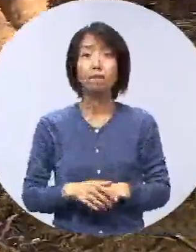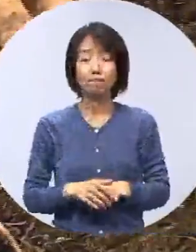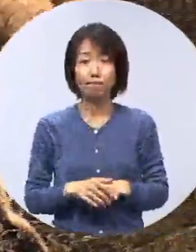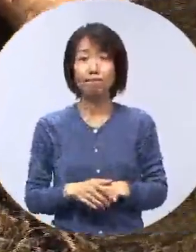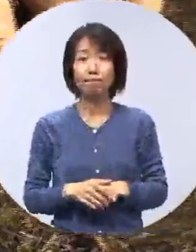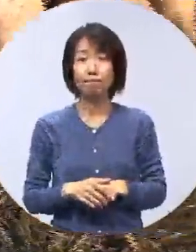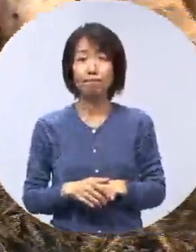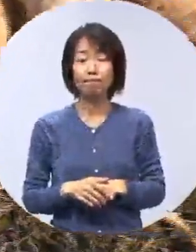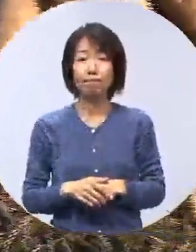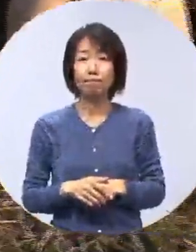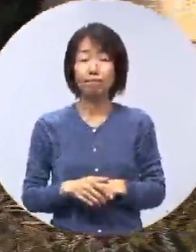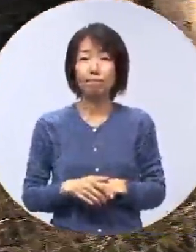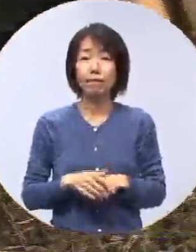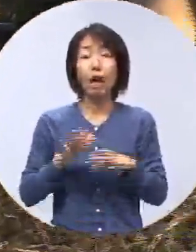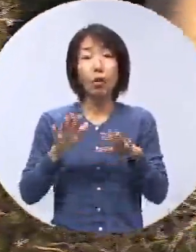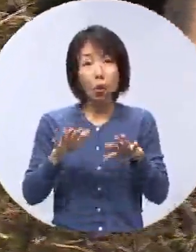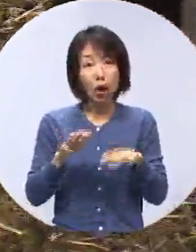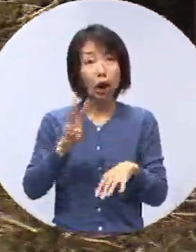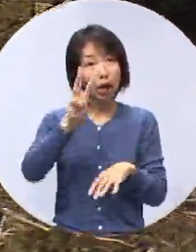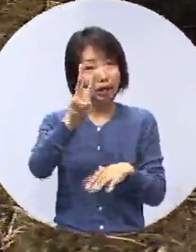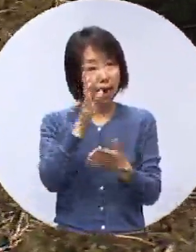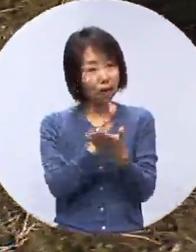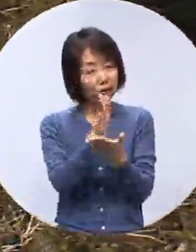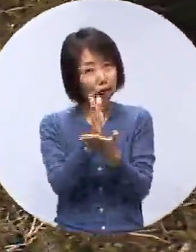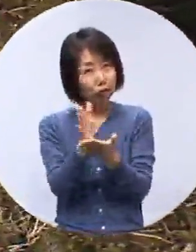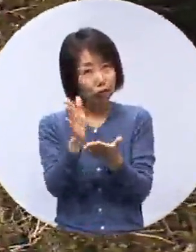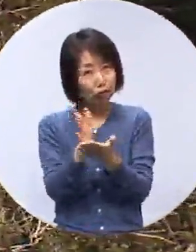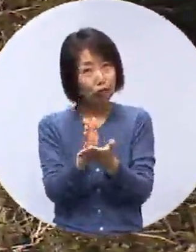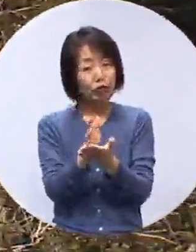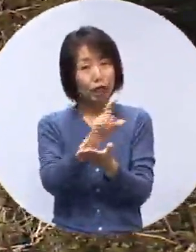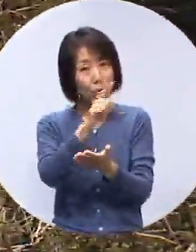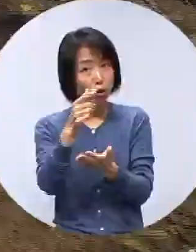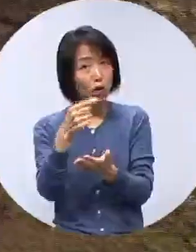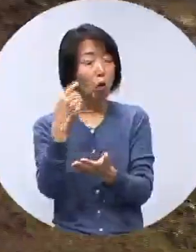今回は3種類の大根の特徴を教えてもらい